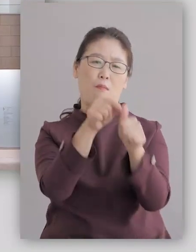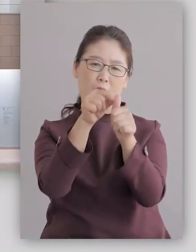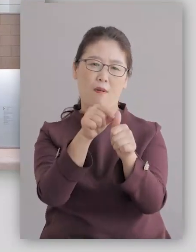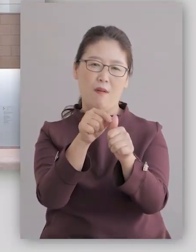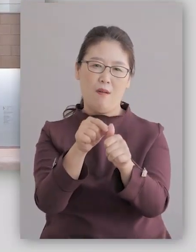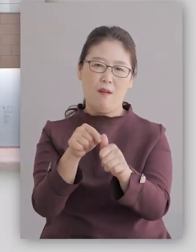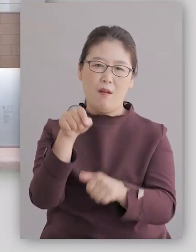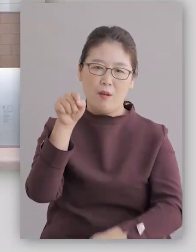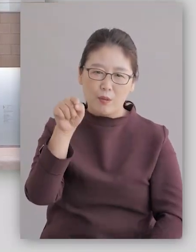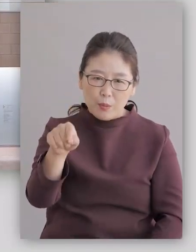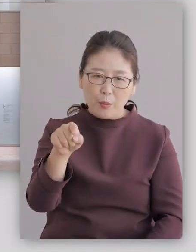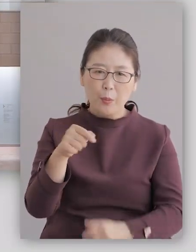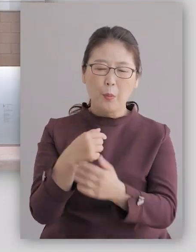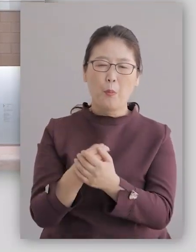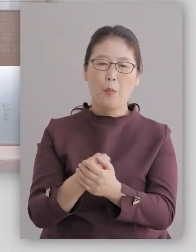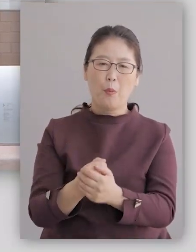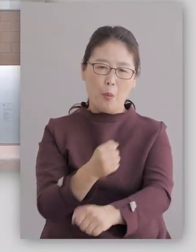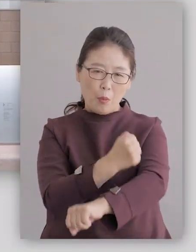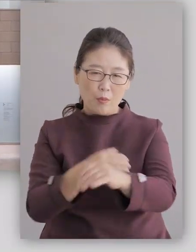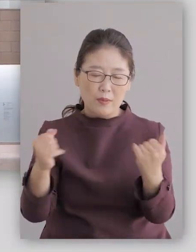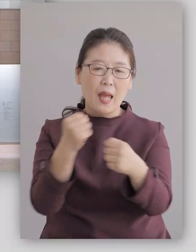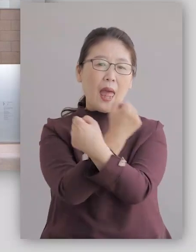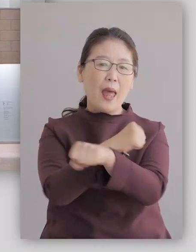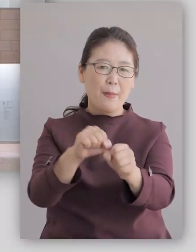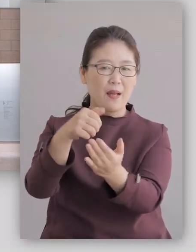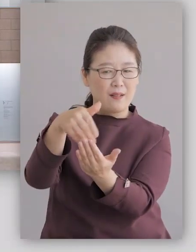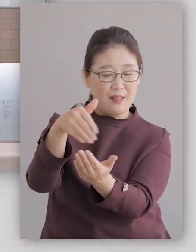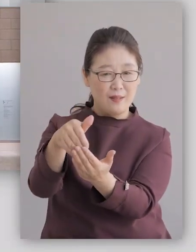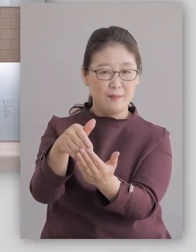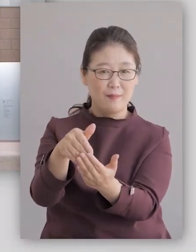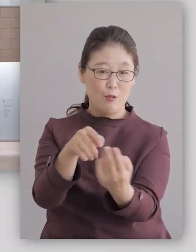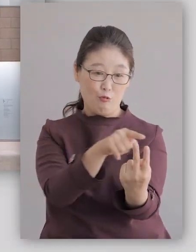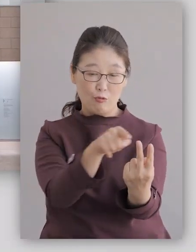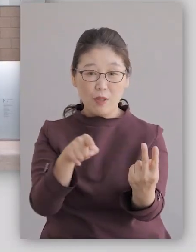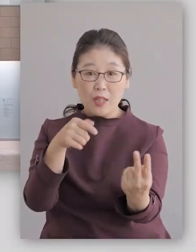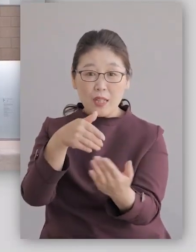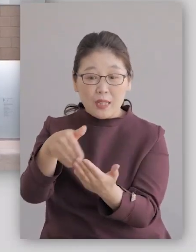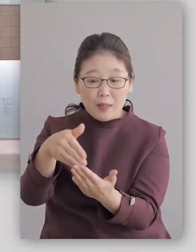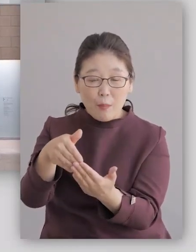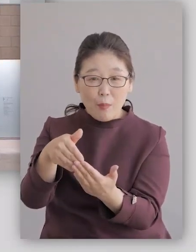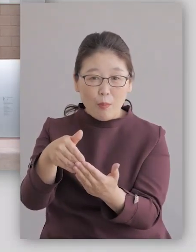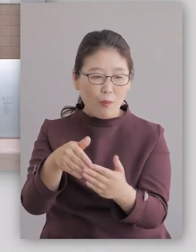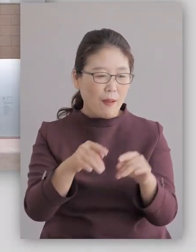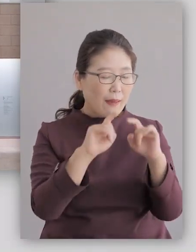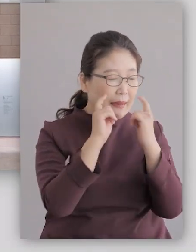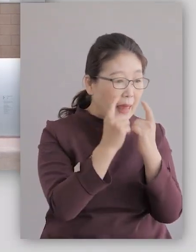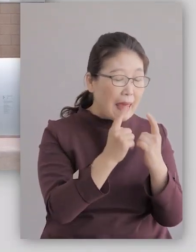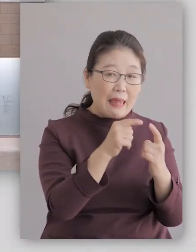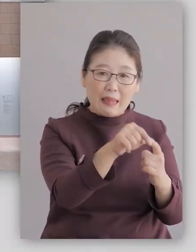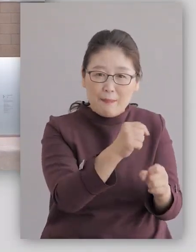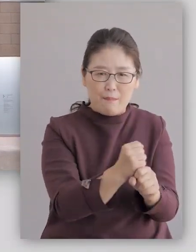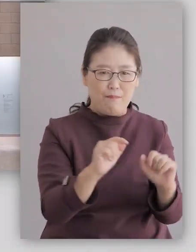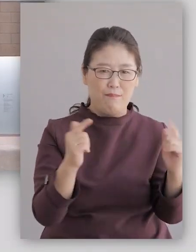789 노동자 해방도인데요. 두 작품 모두 개인의 작가가 만든 것이